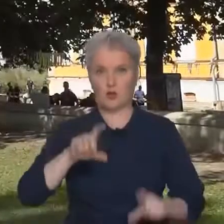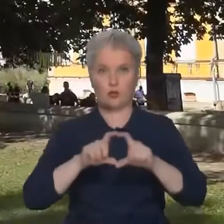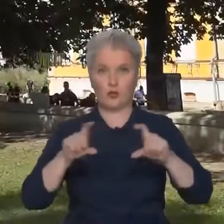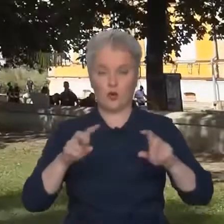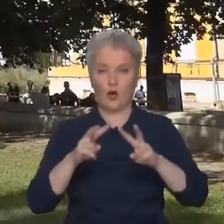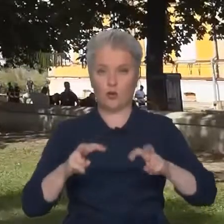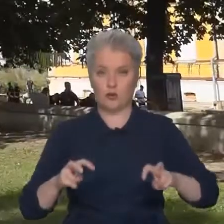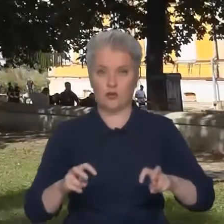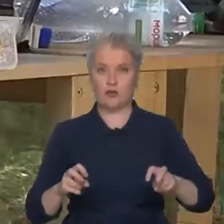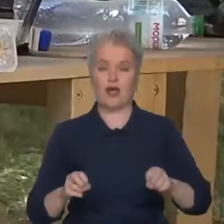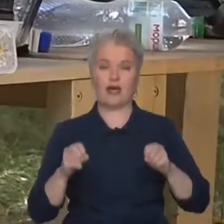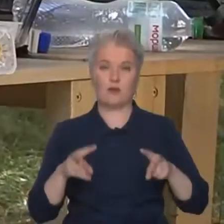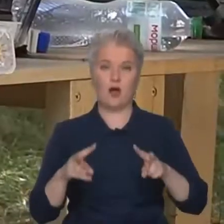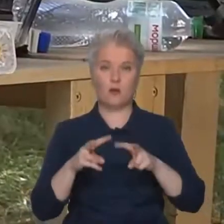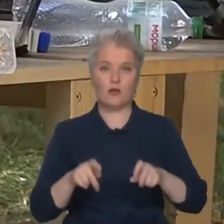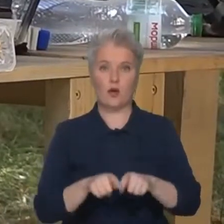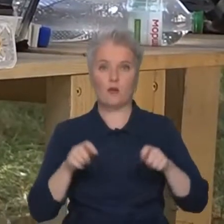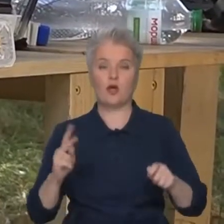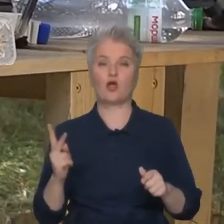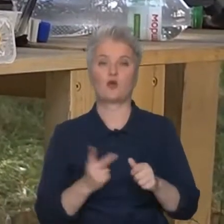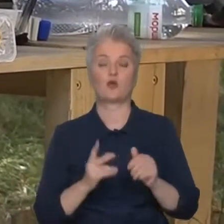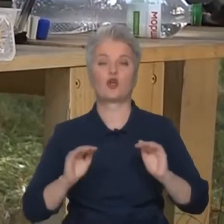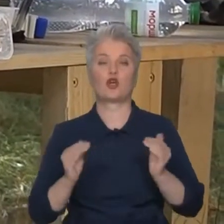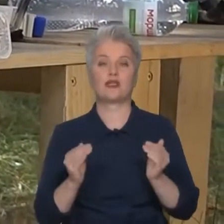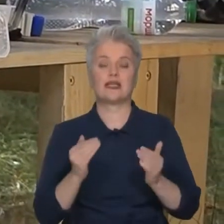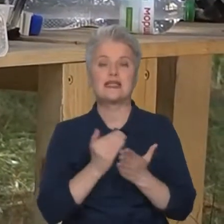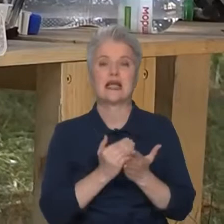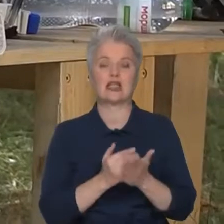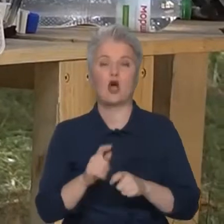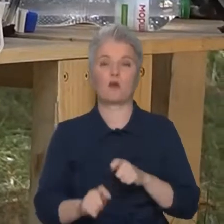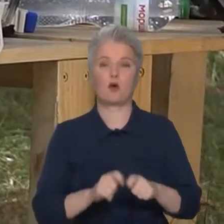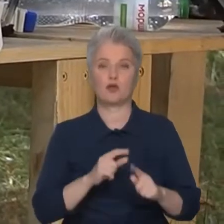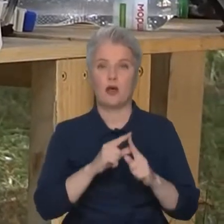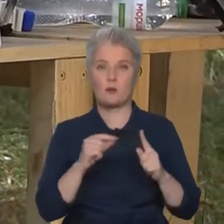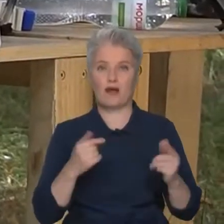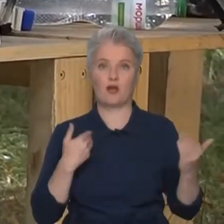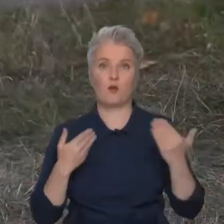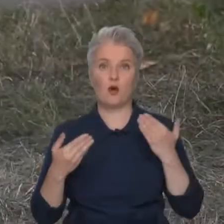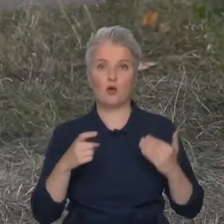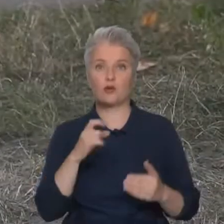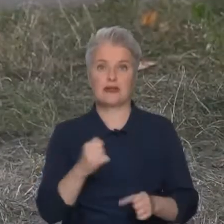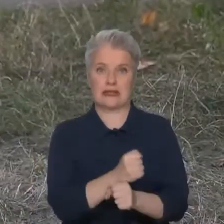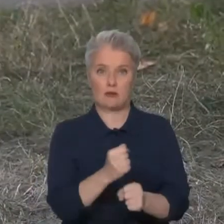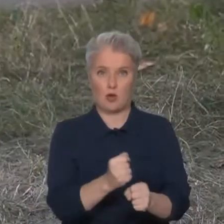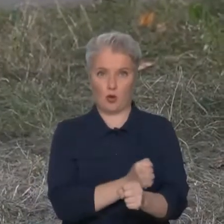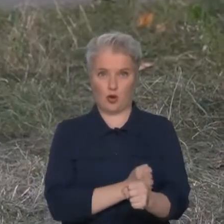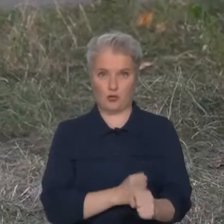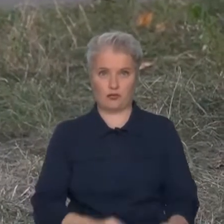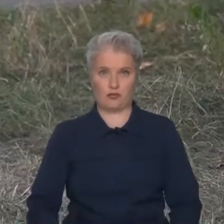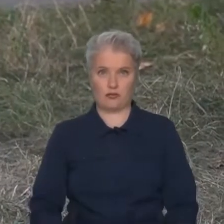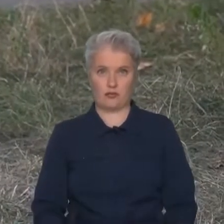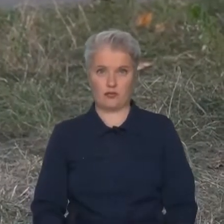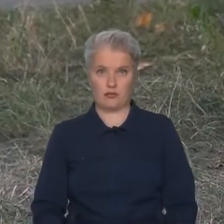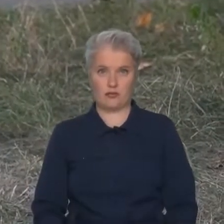розслідувань. Кримінальне провадження порушили за другу частину статті про порушення правил поводження зі зброєю. Дар'я Янушкевич, Аліна